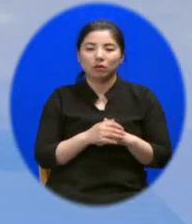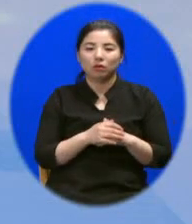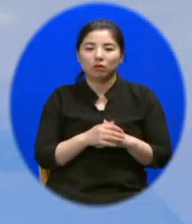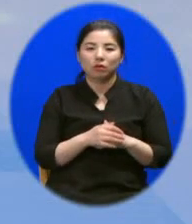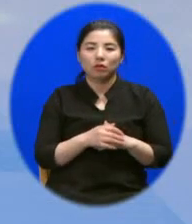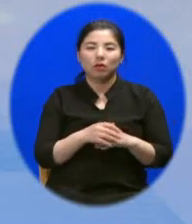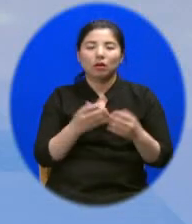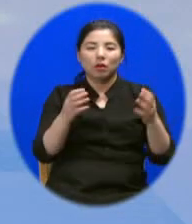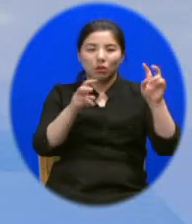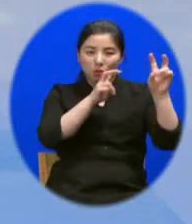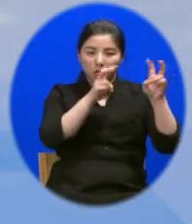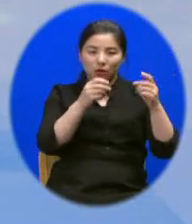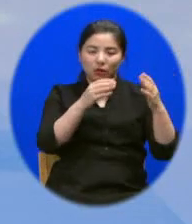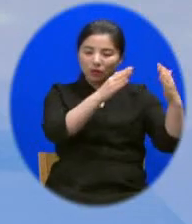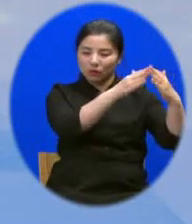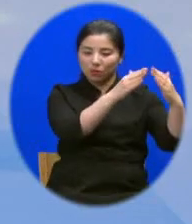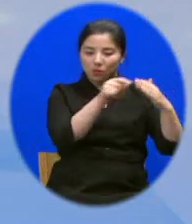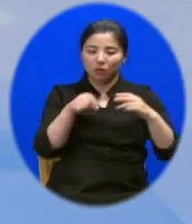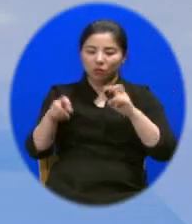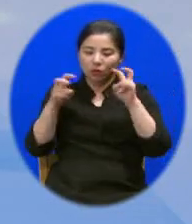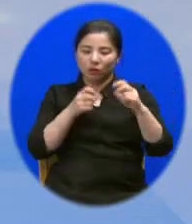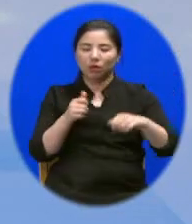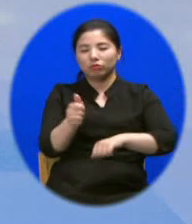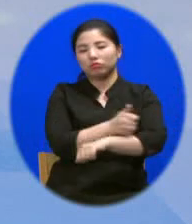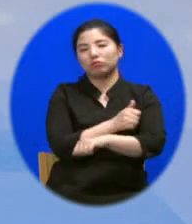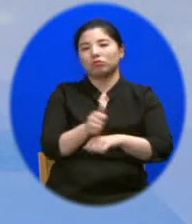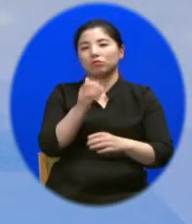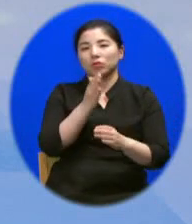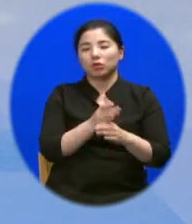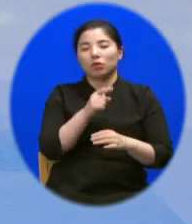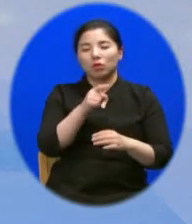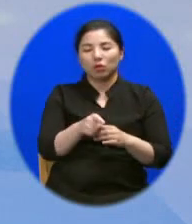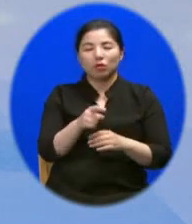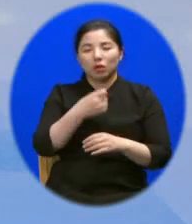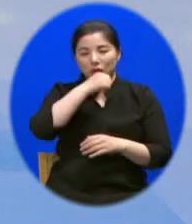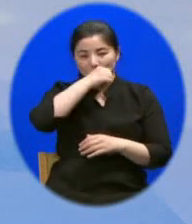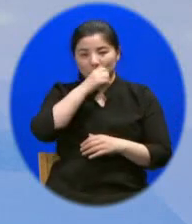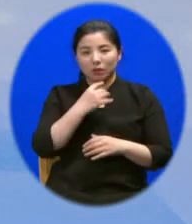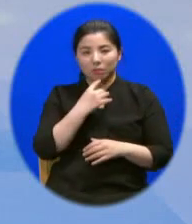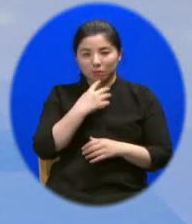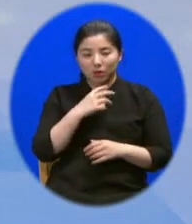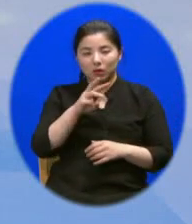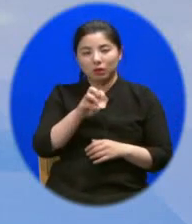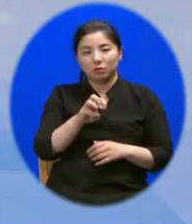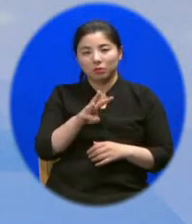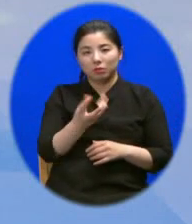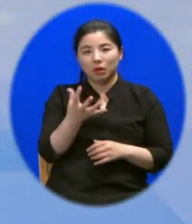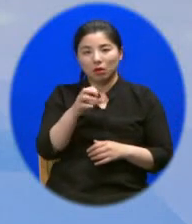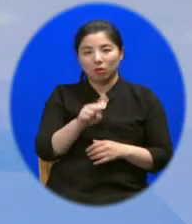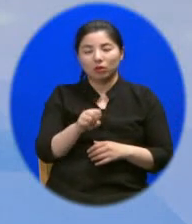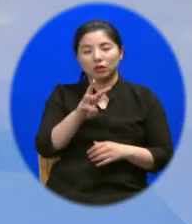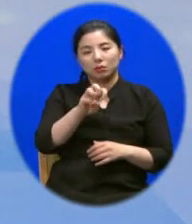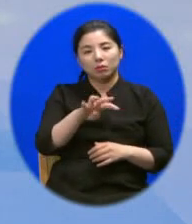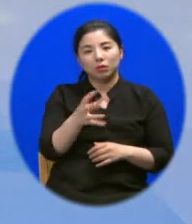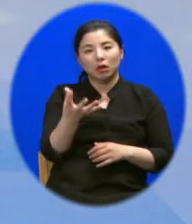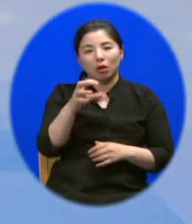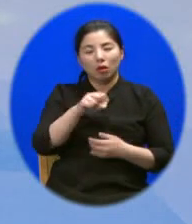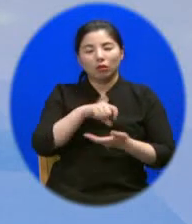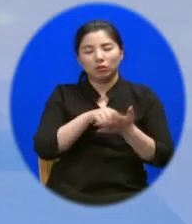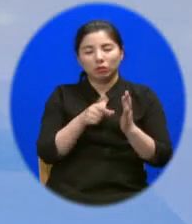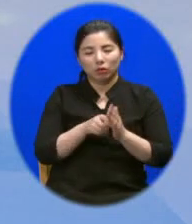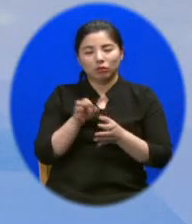통과를 하고 있습니다 여기에 수반되는 기관 예산만 33 뭐 9000만 약 34억 원의 돈이